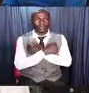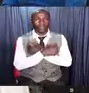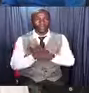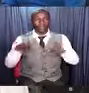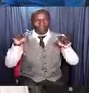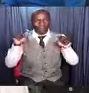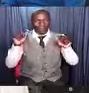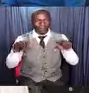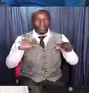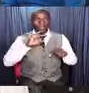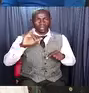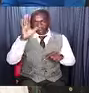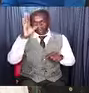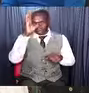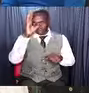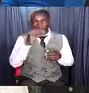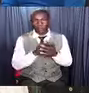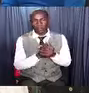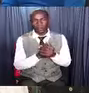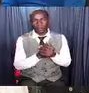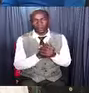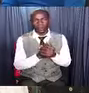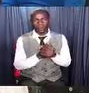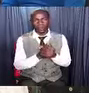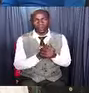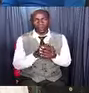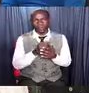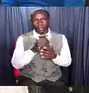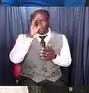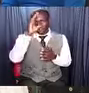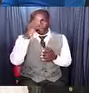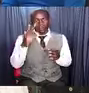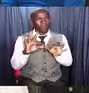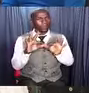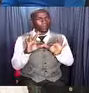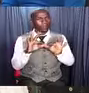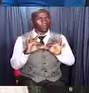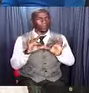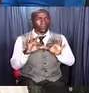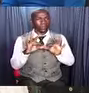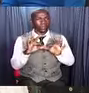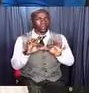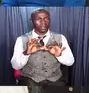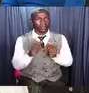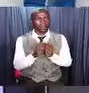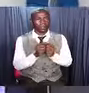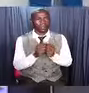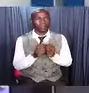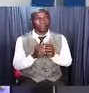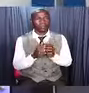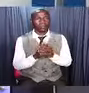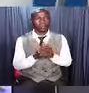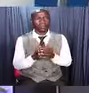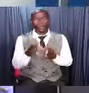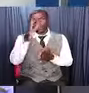Leo ni siku ya Jumapili. Today is a Sunday. Jumapili ya umoja. A Sunday of gathering together.